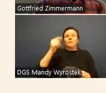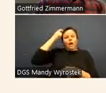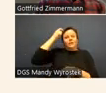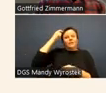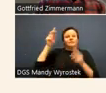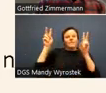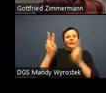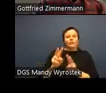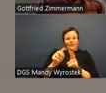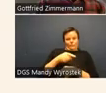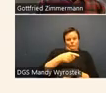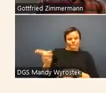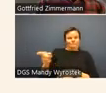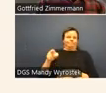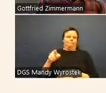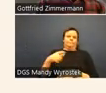Es gibt auch sowas wie